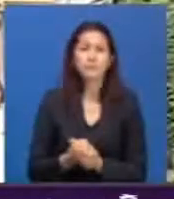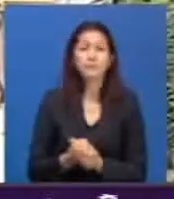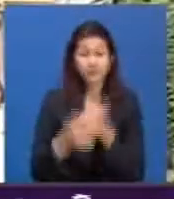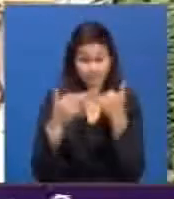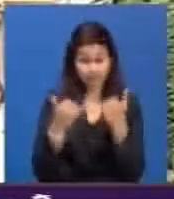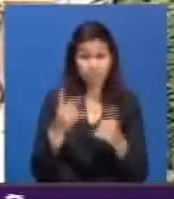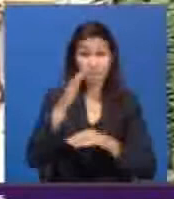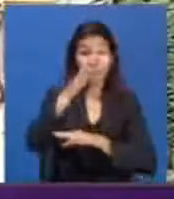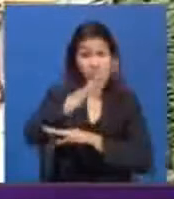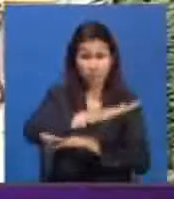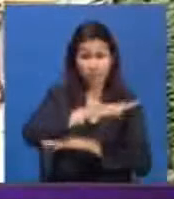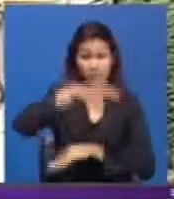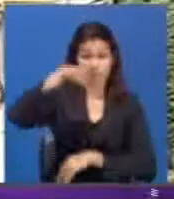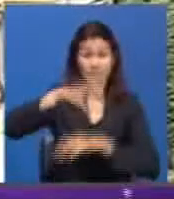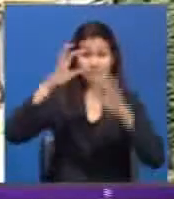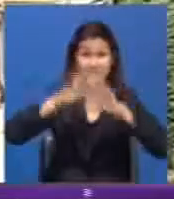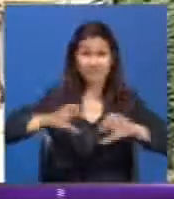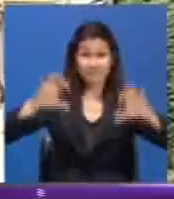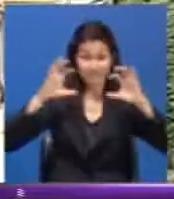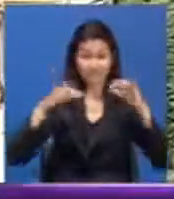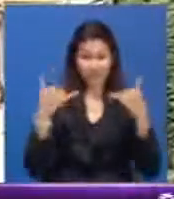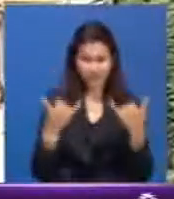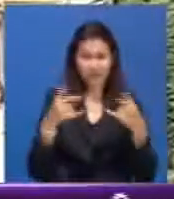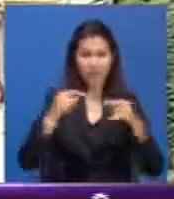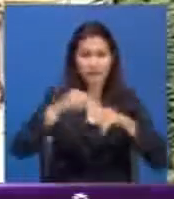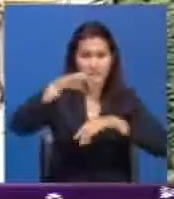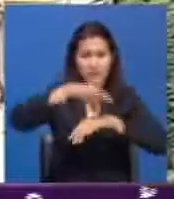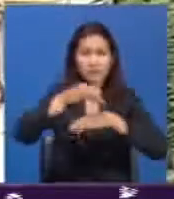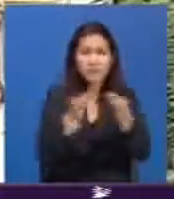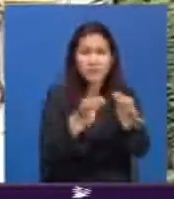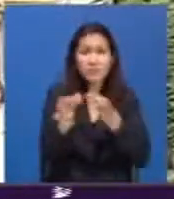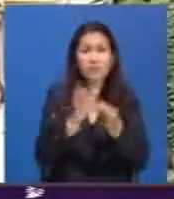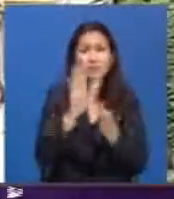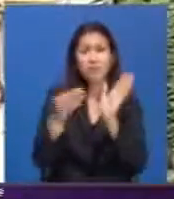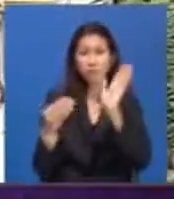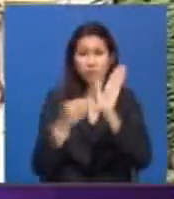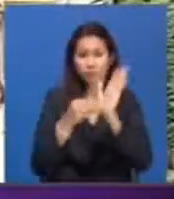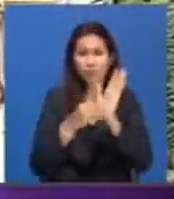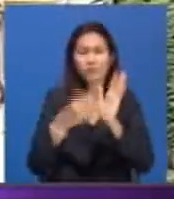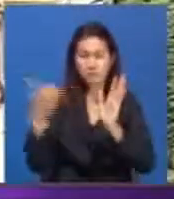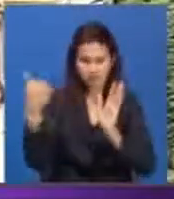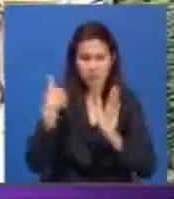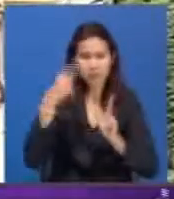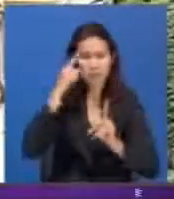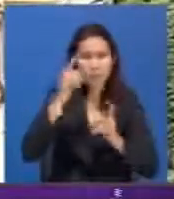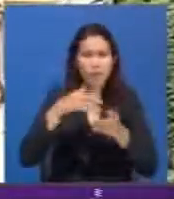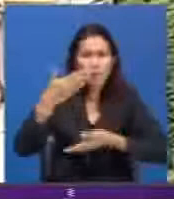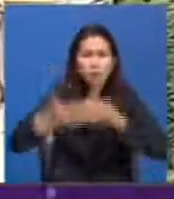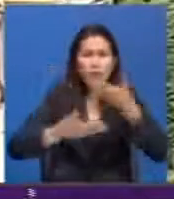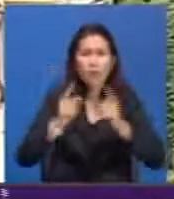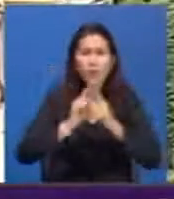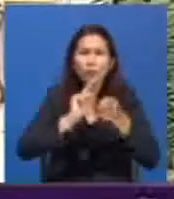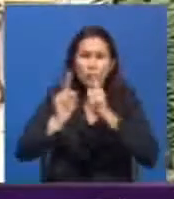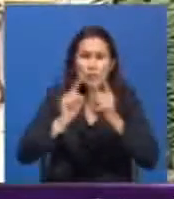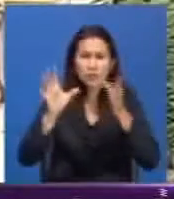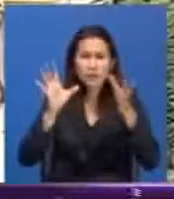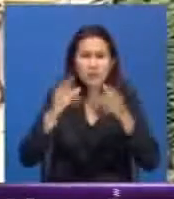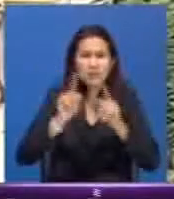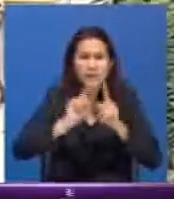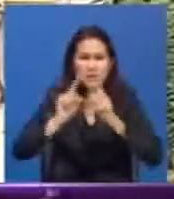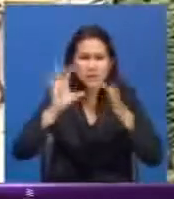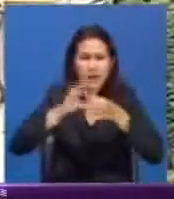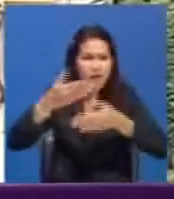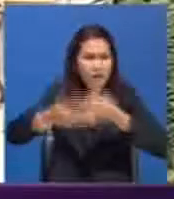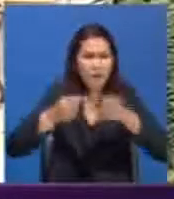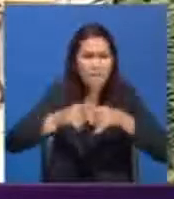ส่วนช่วงบ่ายที่ทำเนียบรัฐบาลวันนี้นะคะที่ปรึกษากรุงเทพมหานครจะมีการหารือกับผู้ค้าตลาดโบเบ้เพื่อเป็นการจัดระเบียบแผงค้า